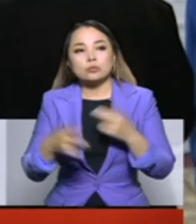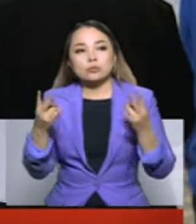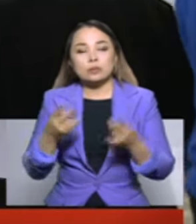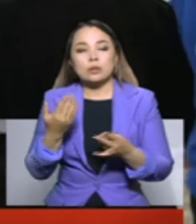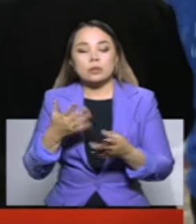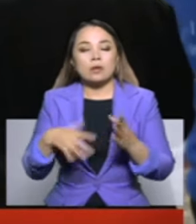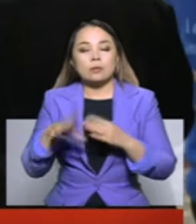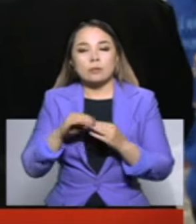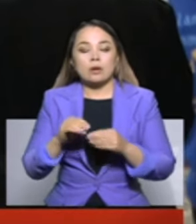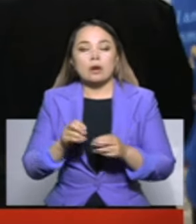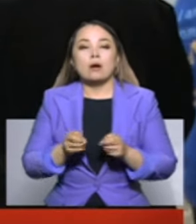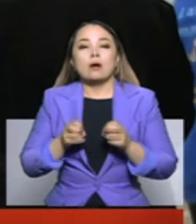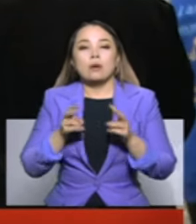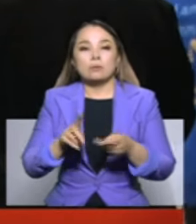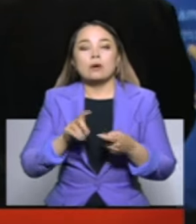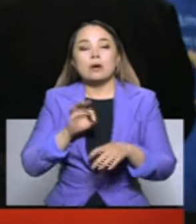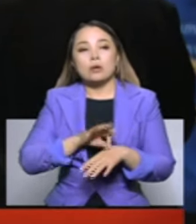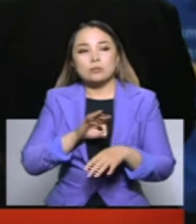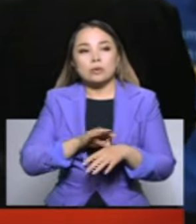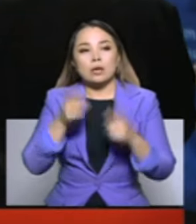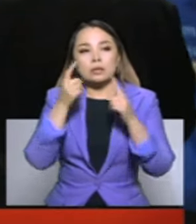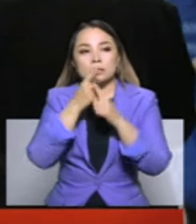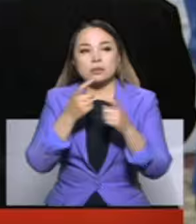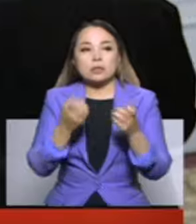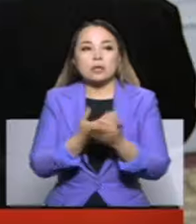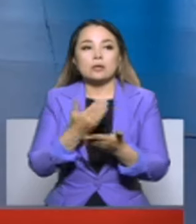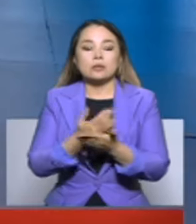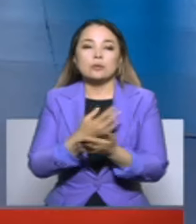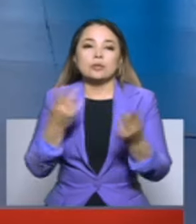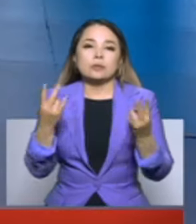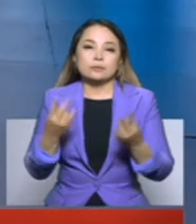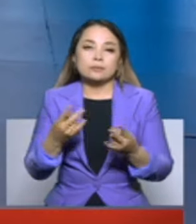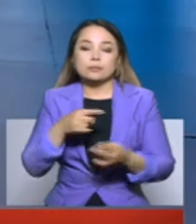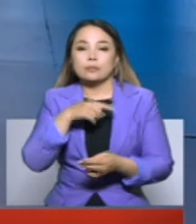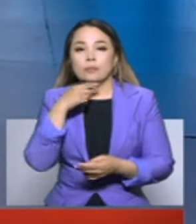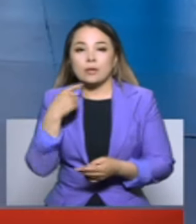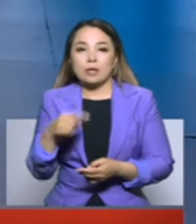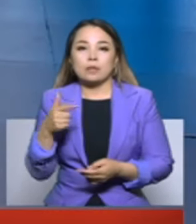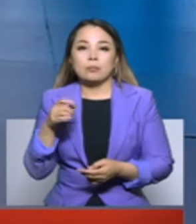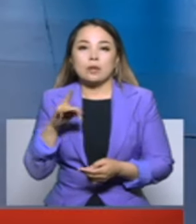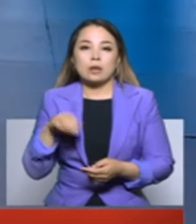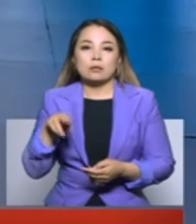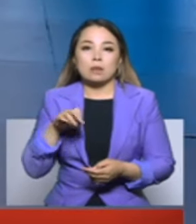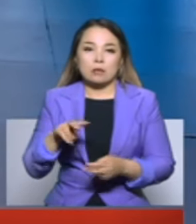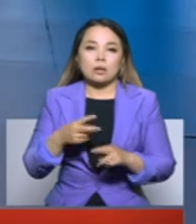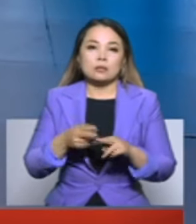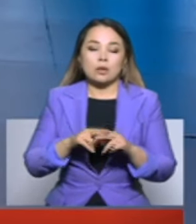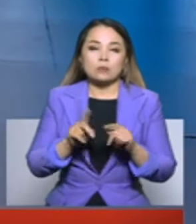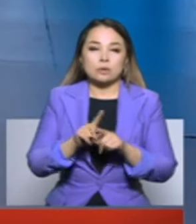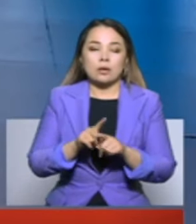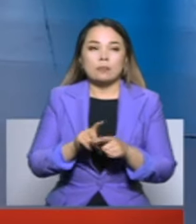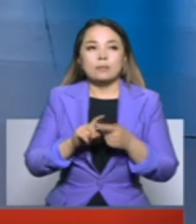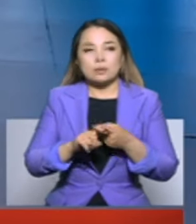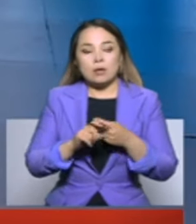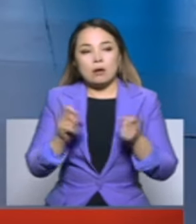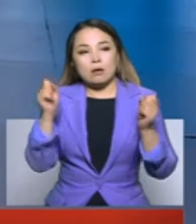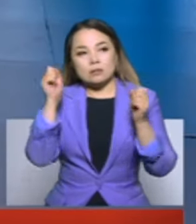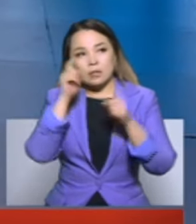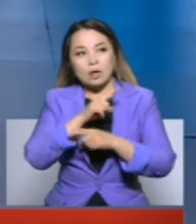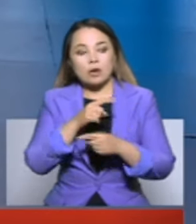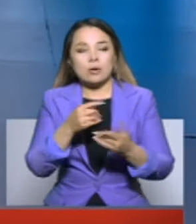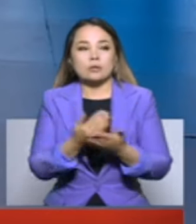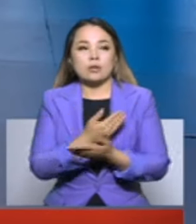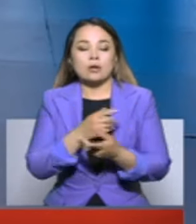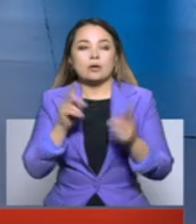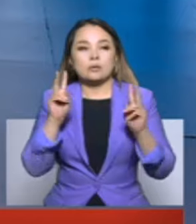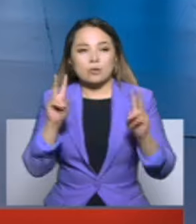Оларды мейлінше қауіпті ауру жайлы ақпараттандырған жөн. Ресейде Гибралтар безгегі анықталды, сонымен бірге коронавирустың жаңа